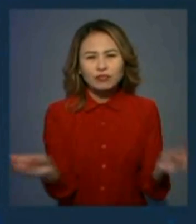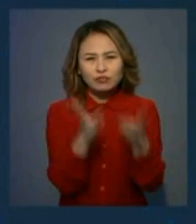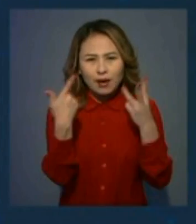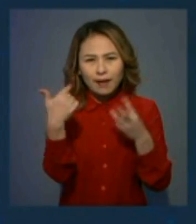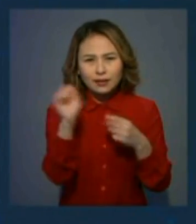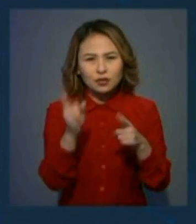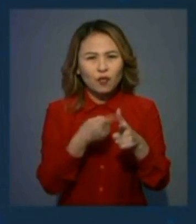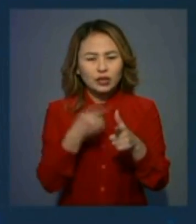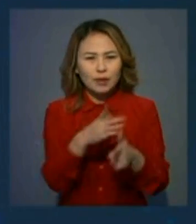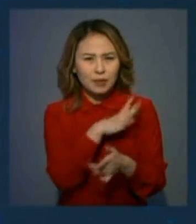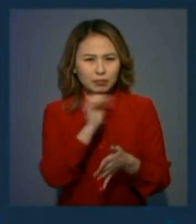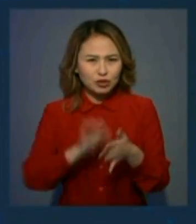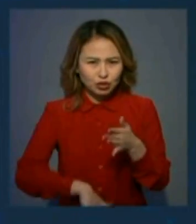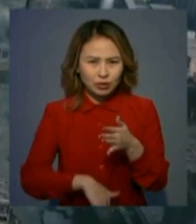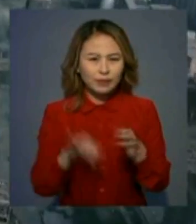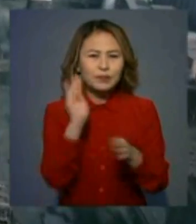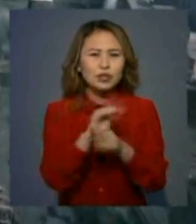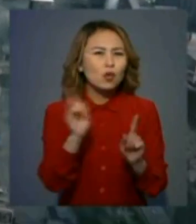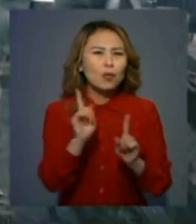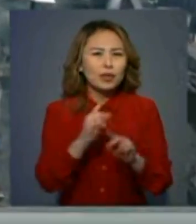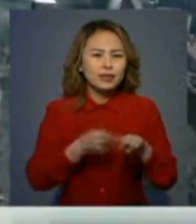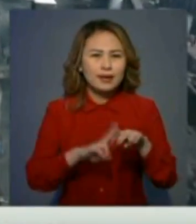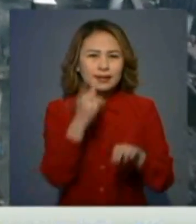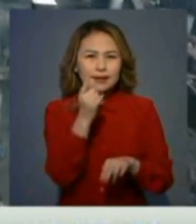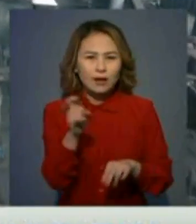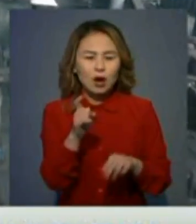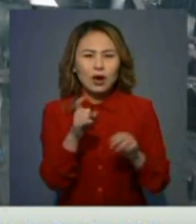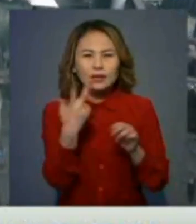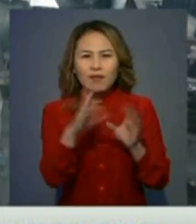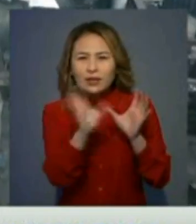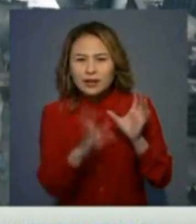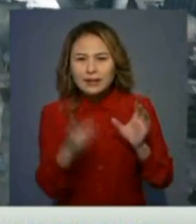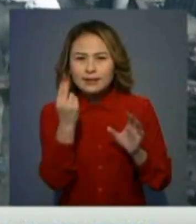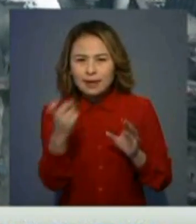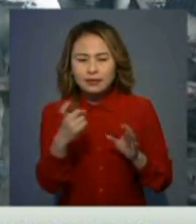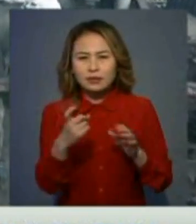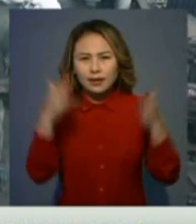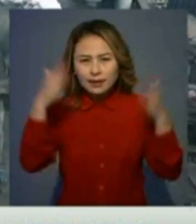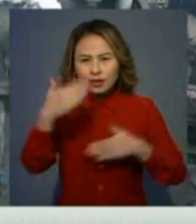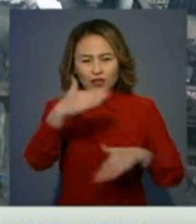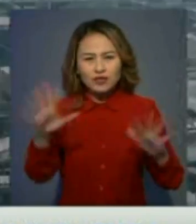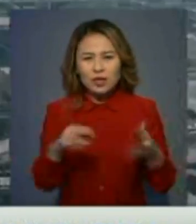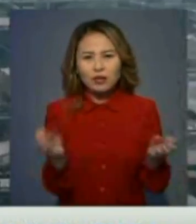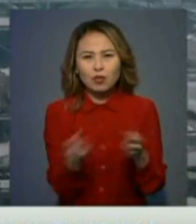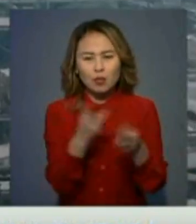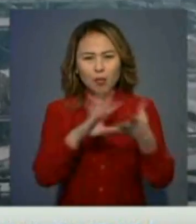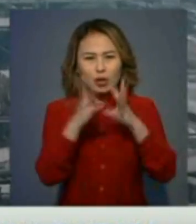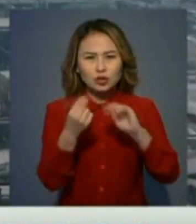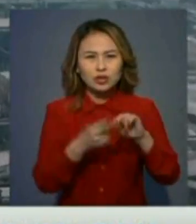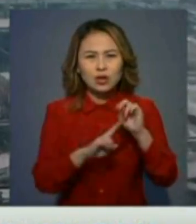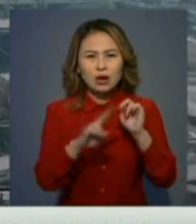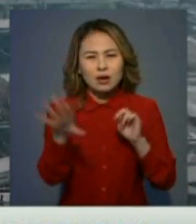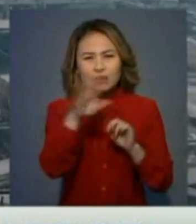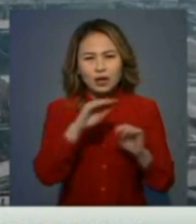газ құбырынан өрт шыққан болатын. Тілсіз жау оттегі цехынан өтетін 3 құбырды және цехтің қабырғасын қиратқан. Қызыл жалынды